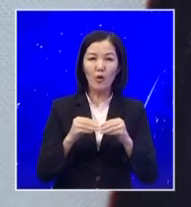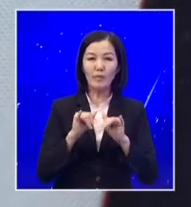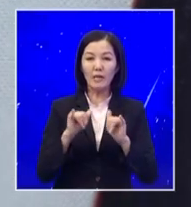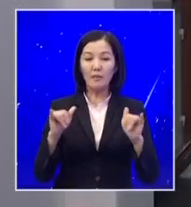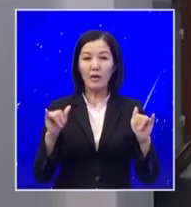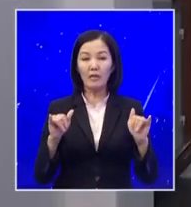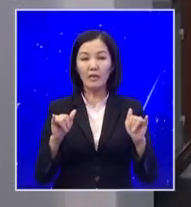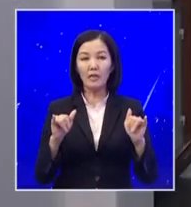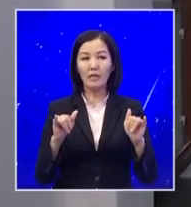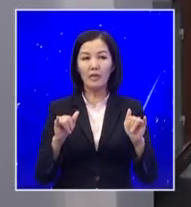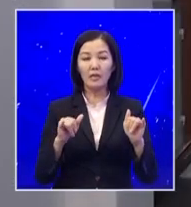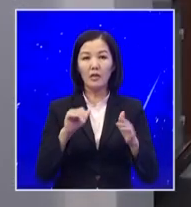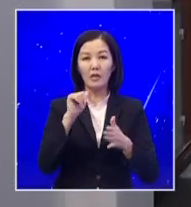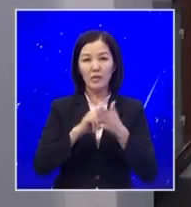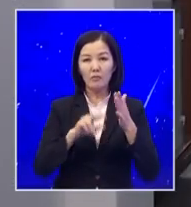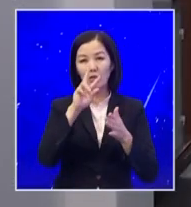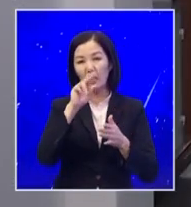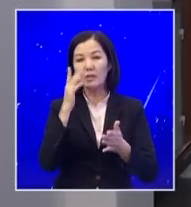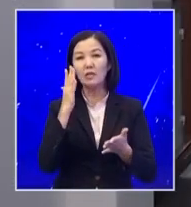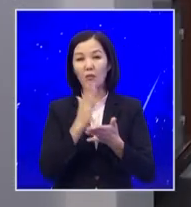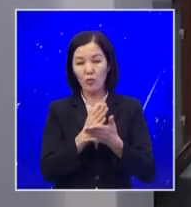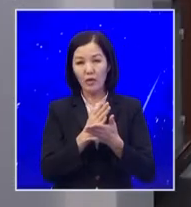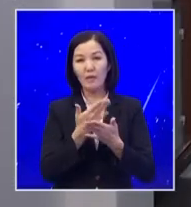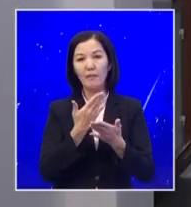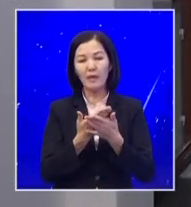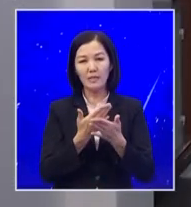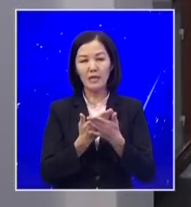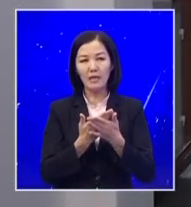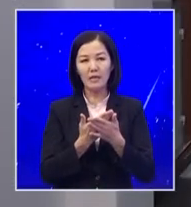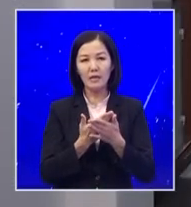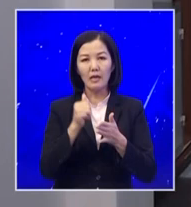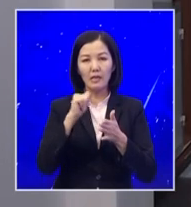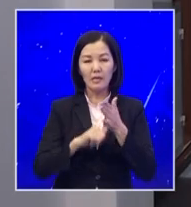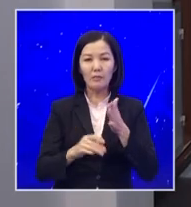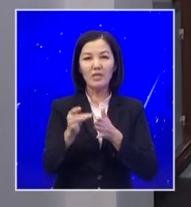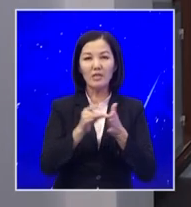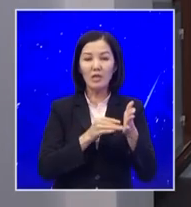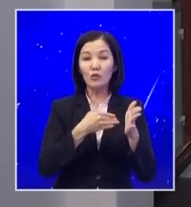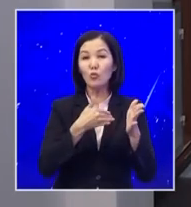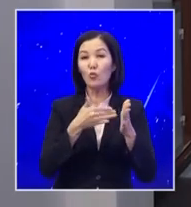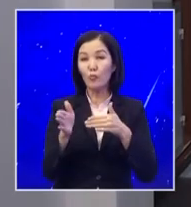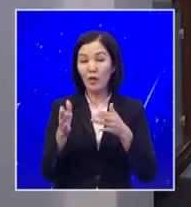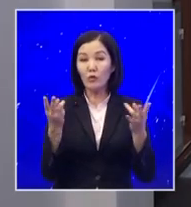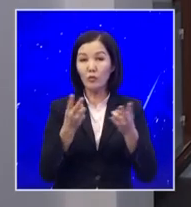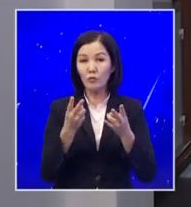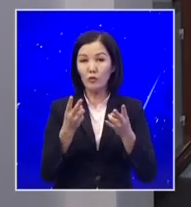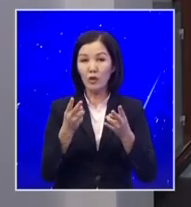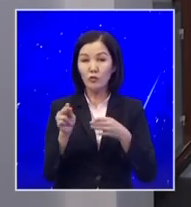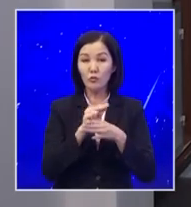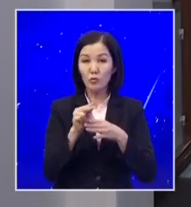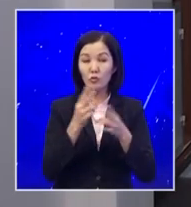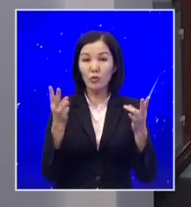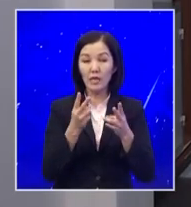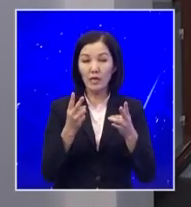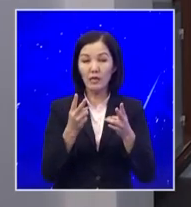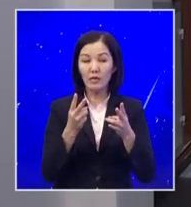дамығаннан кейін оның кемшіліктері болады. Мәселенің ең үлкені сол кемшілікті дер кезінде дөп басып, оны түзету. Менше болса